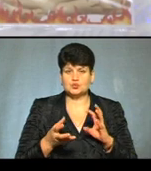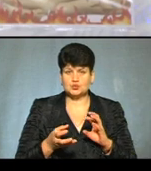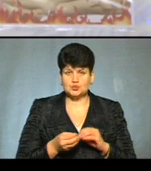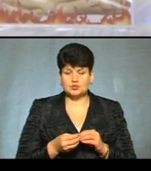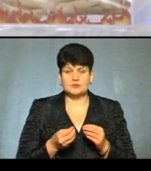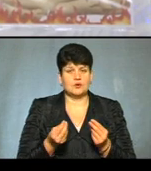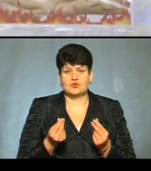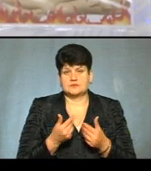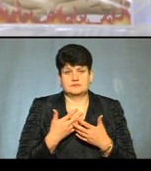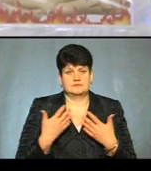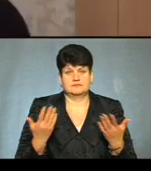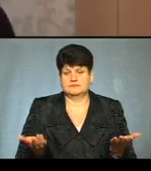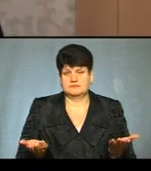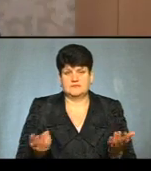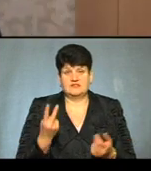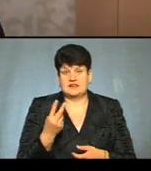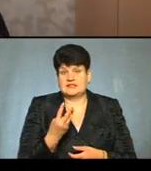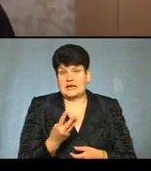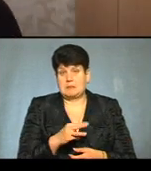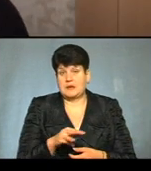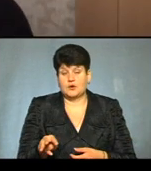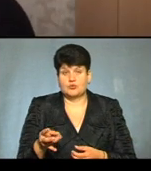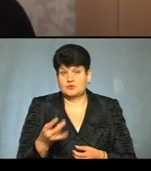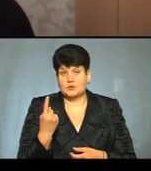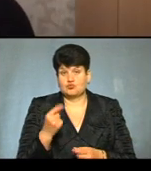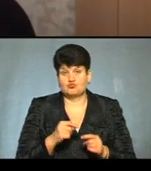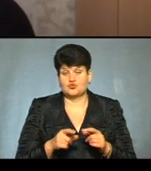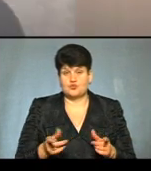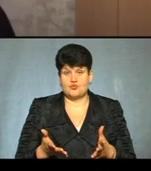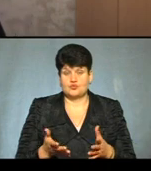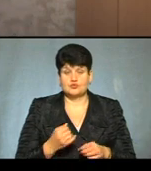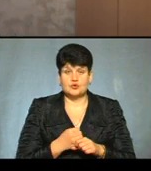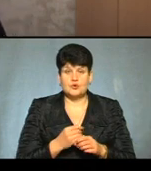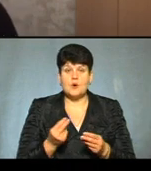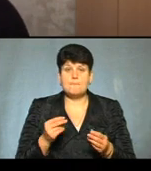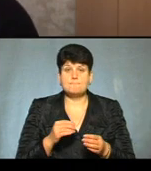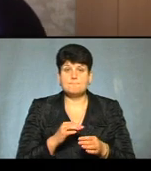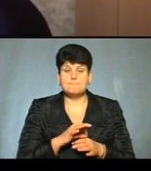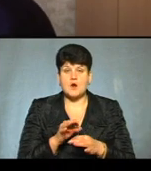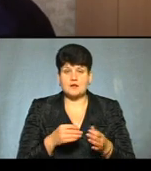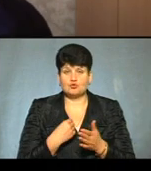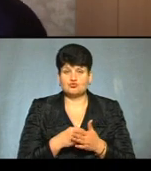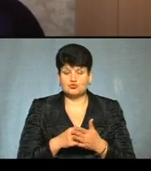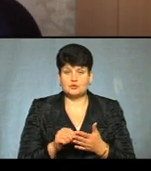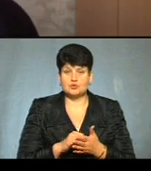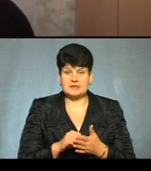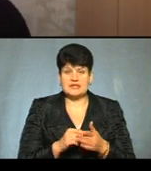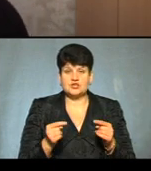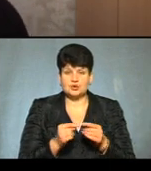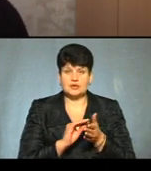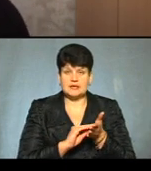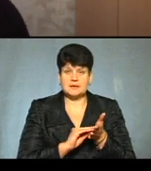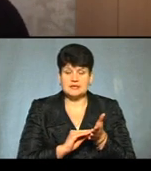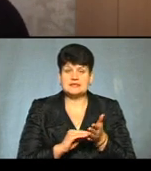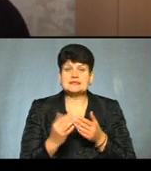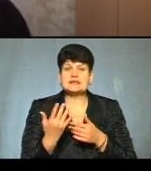розповіла директорка, у школи немає. Це 2-3 мільйони потрібно на одну школу. Вже виготовлена проектно-кошторисна документація, в якій чітко